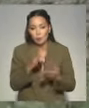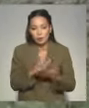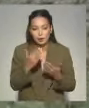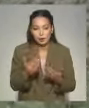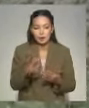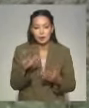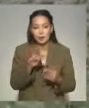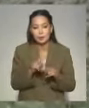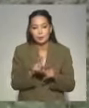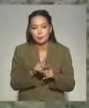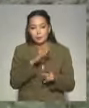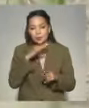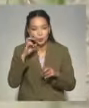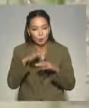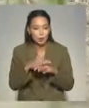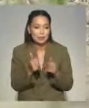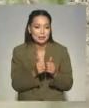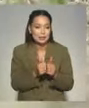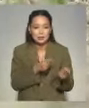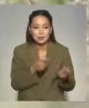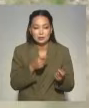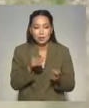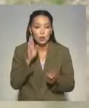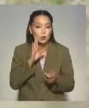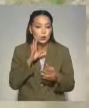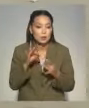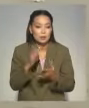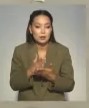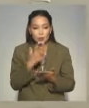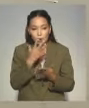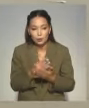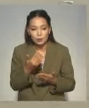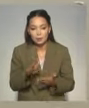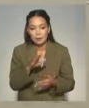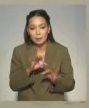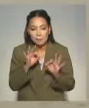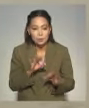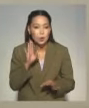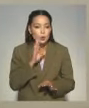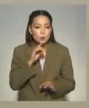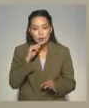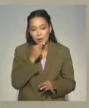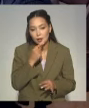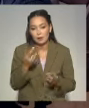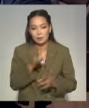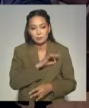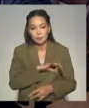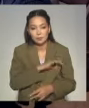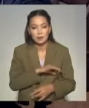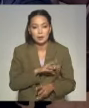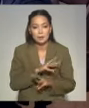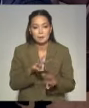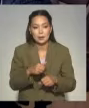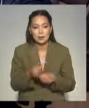сырттан, яғни көршілес елдерден келетін суға тәуелді. Сондықтан өзімізде барды тиімді пайдалану керек дейді үкімет басшысы. Бұл